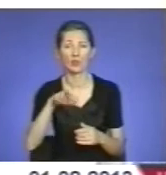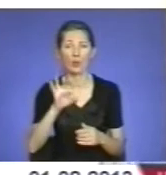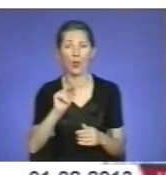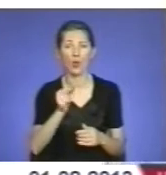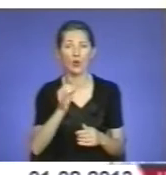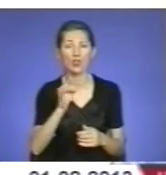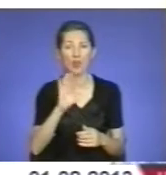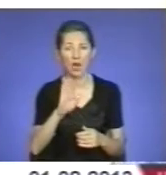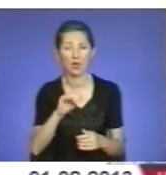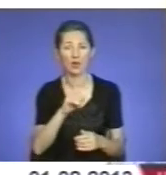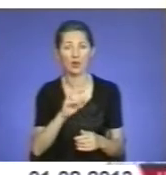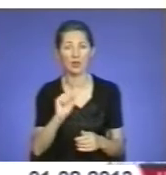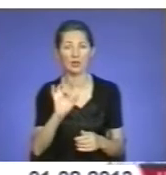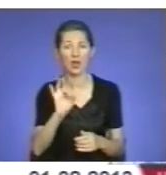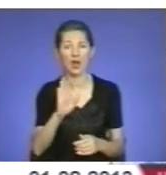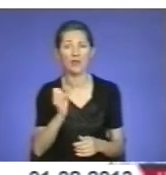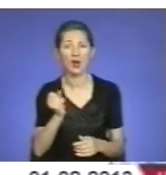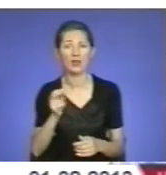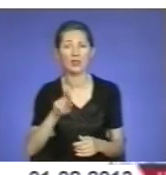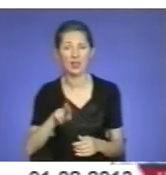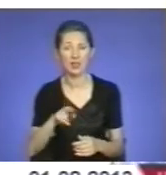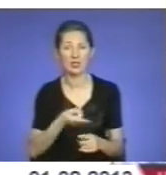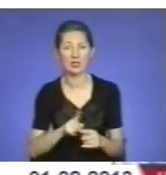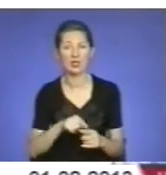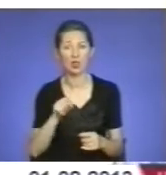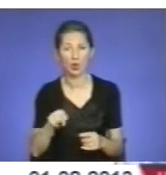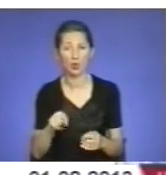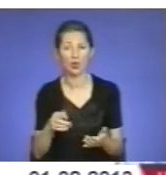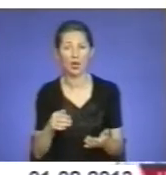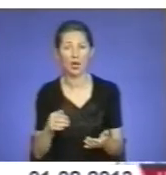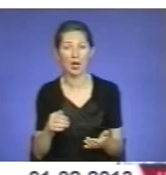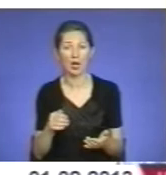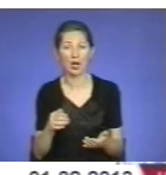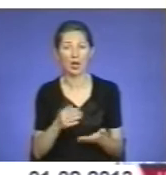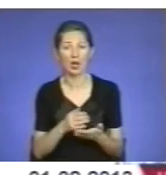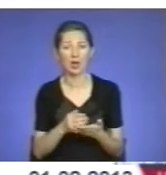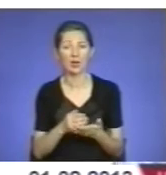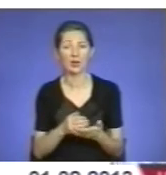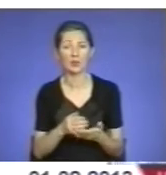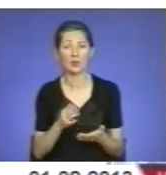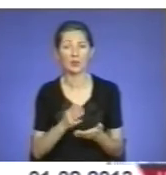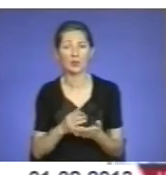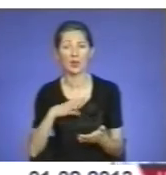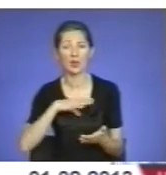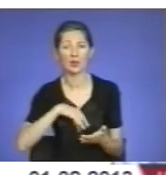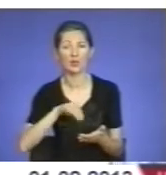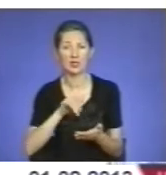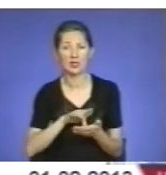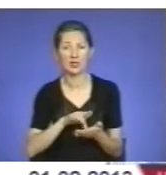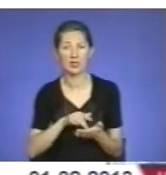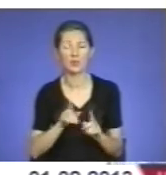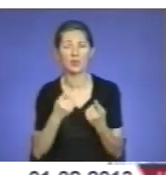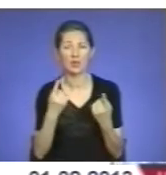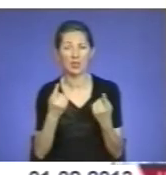Почаїв, Зареваниця, цей тут же ж в Язовці є духовний центр. Величезна